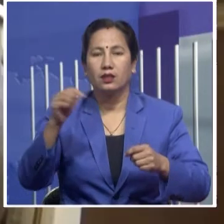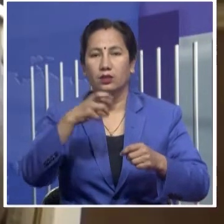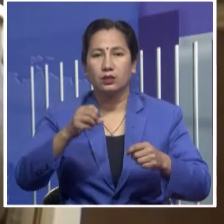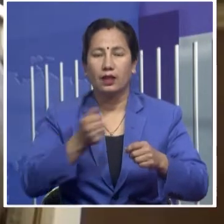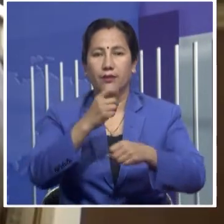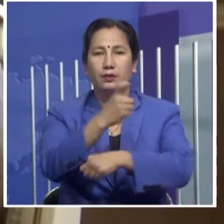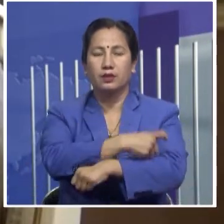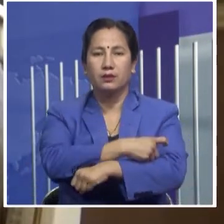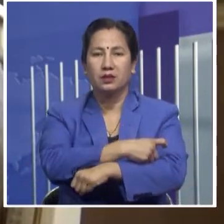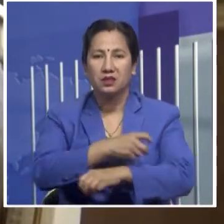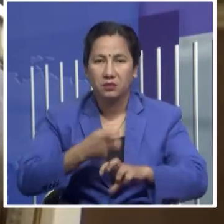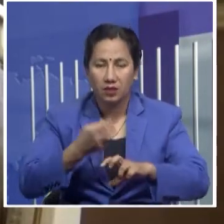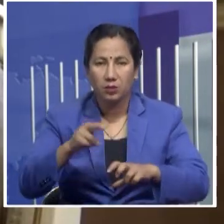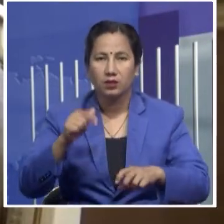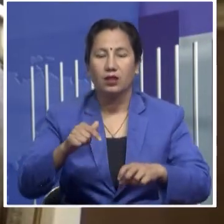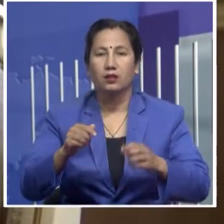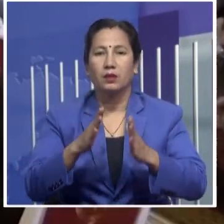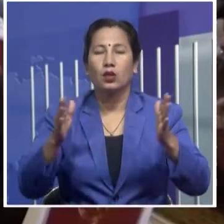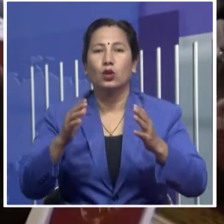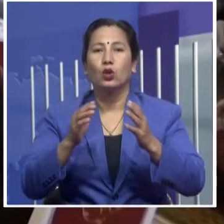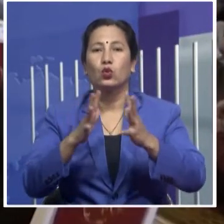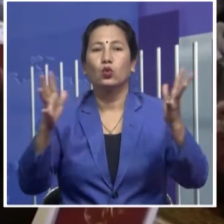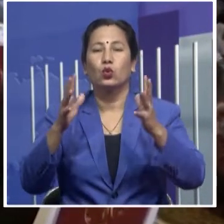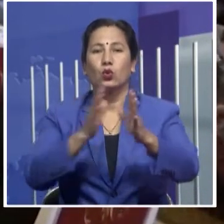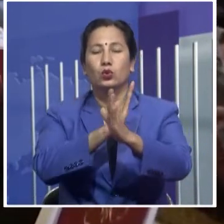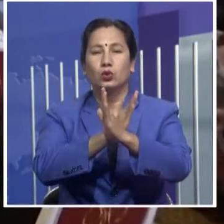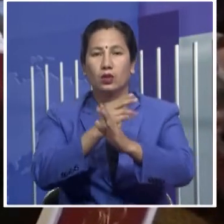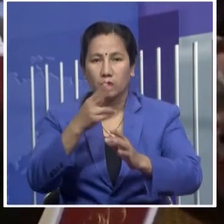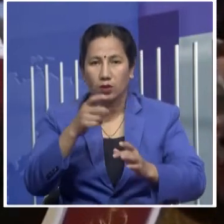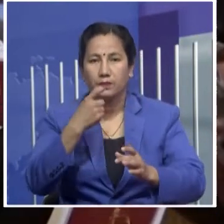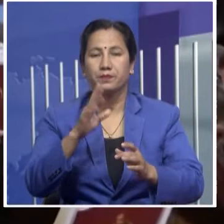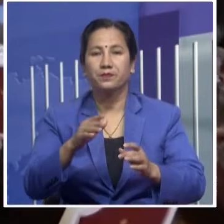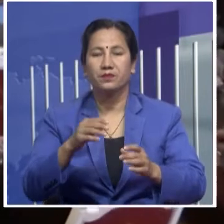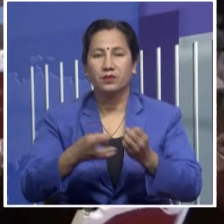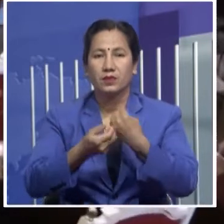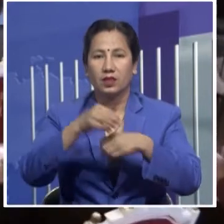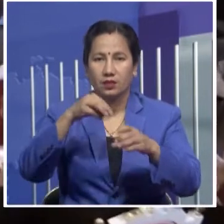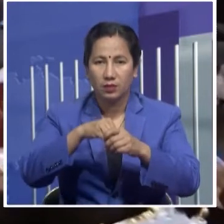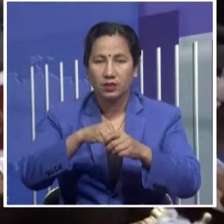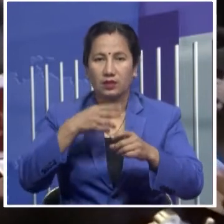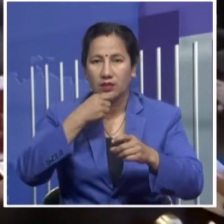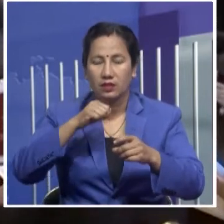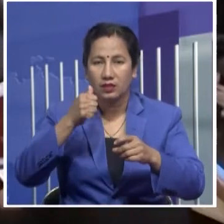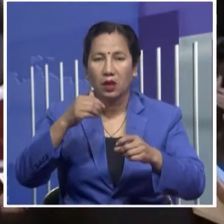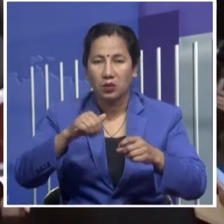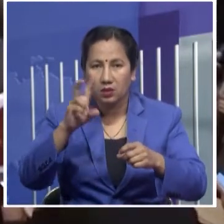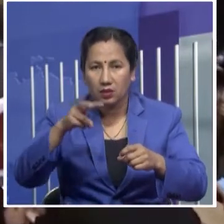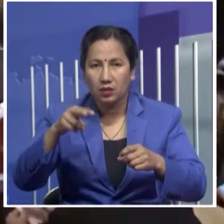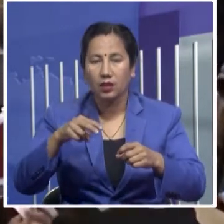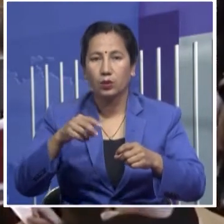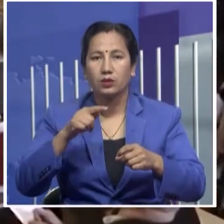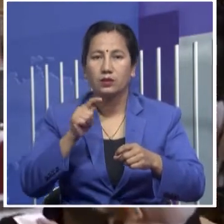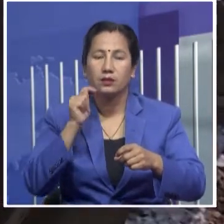क्षेत्रमा तैनात गरिएको भए पनि त्यसबाट ठूलो जोखिम भने नरहेको बताउनु भएको छ। मुलुकभित्रै स्थायित्व हुन नदिने अवस्था